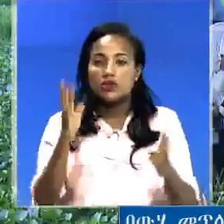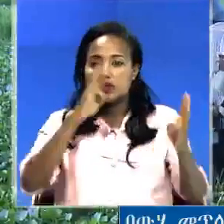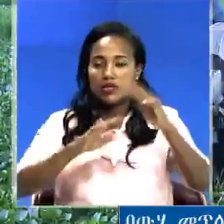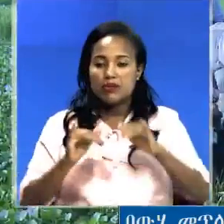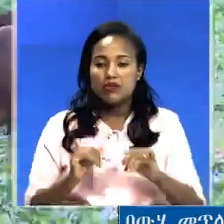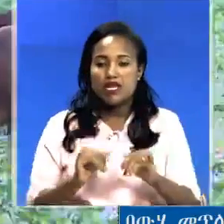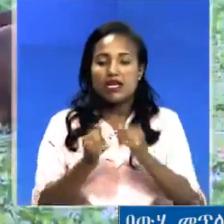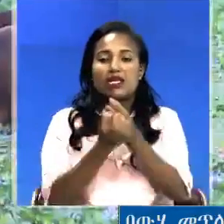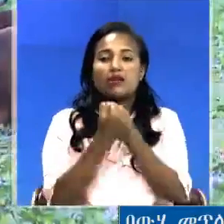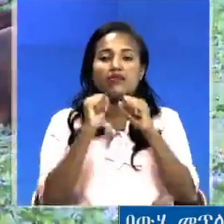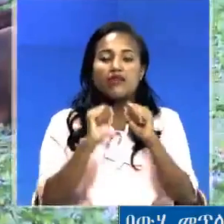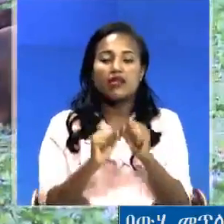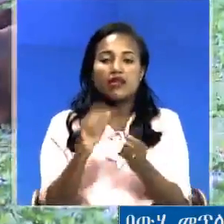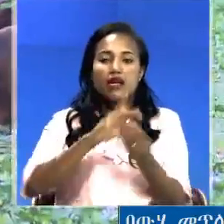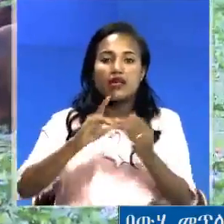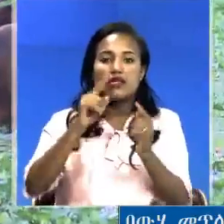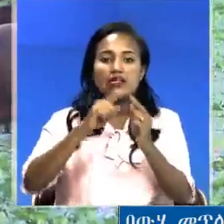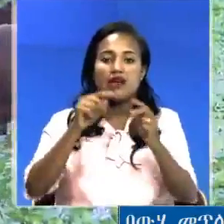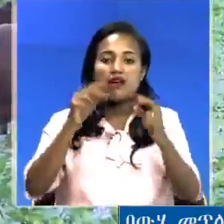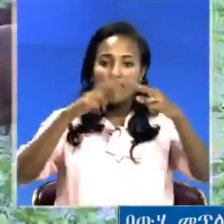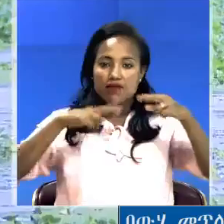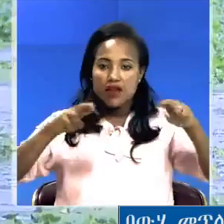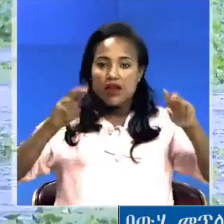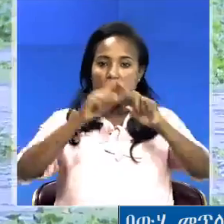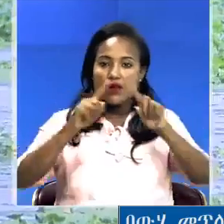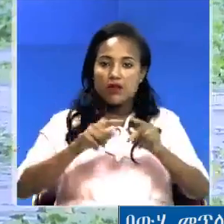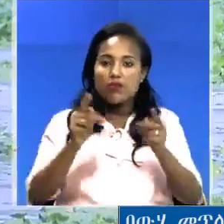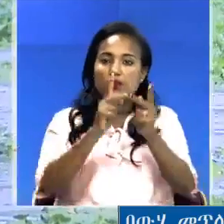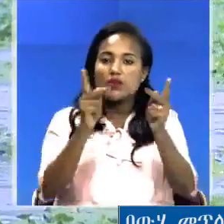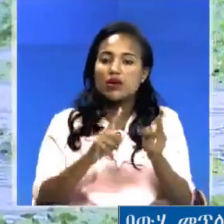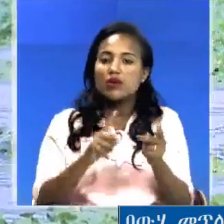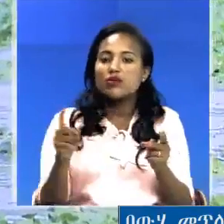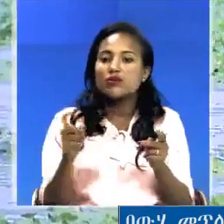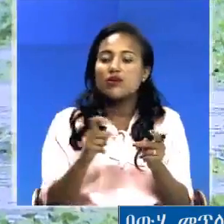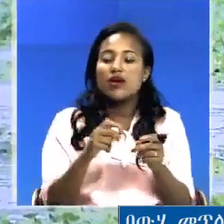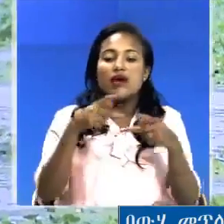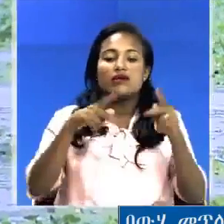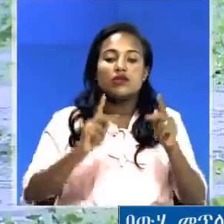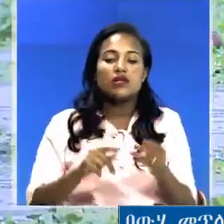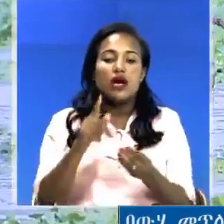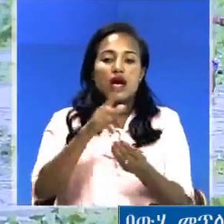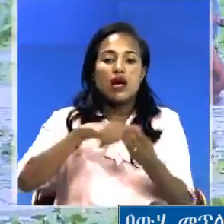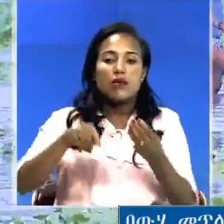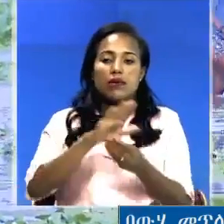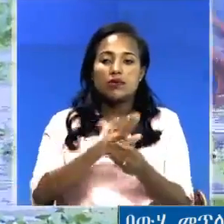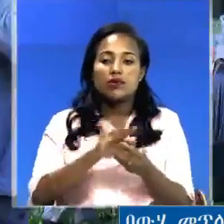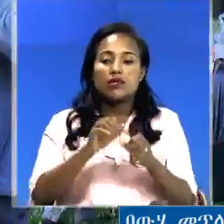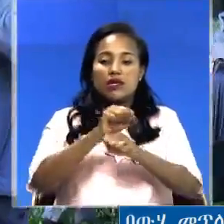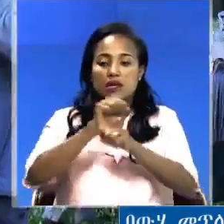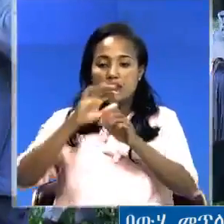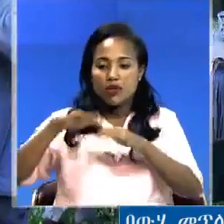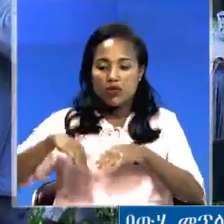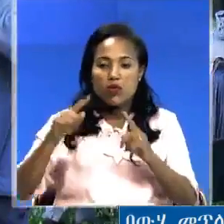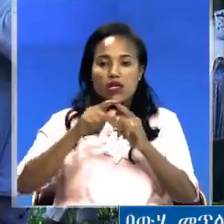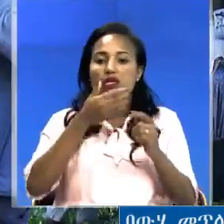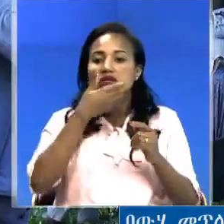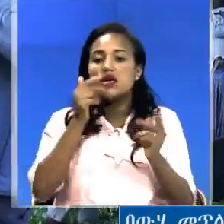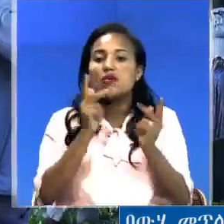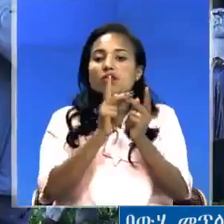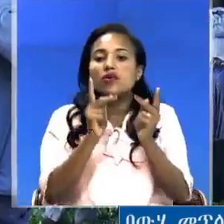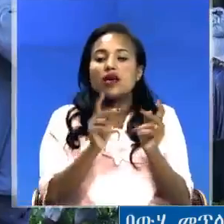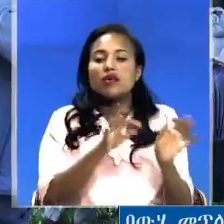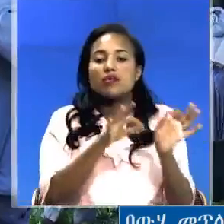በዘላቂነት ለመፍታት ከክልል እስከ ፌዴራል የተለያዩ ጥረቶች እየተደረጉ ቢሆንም አርሶ አደሮች አካባቢያቸውን የመልቀቅና ወደ ተሻለ ቦታ የመስፈር